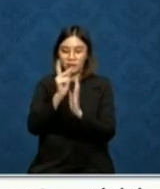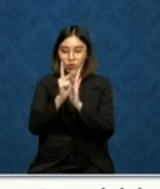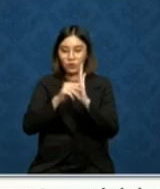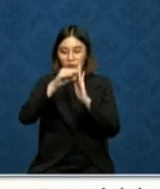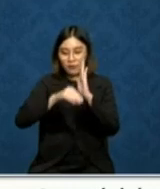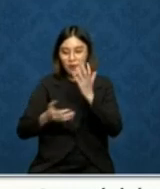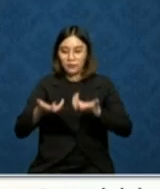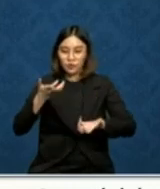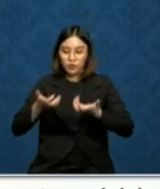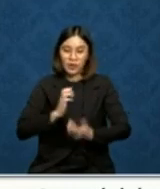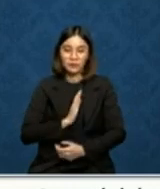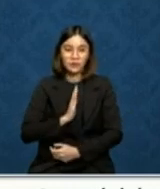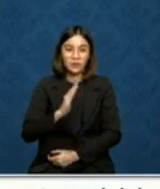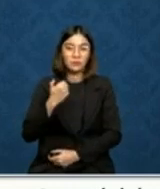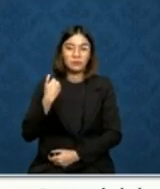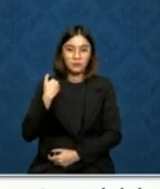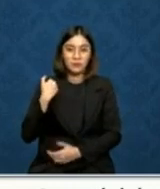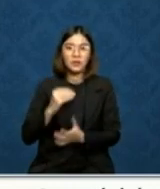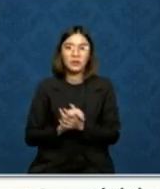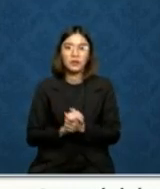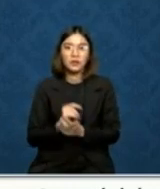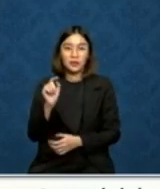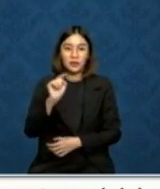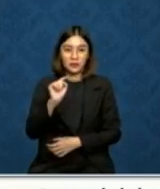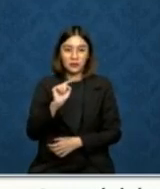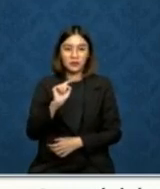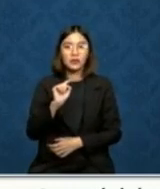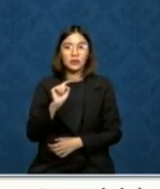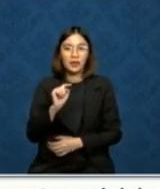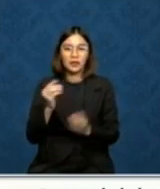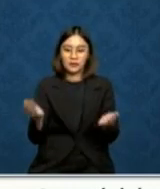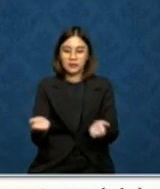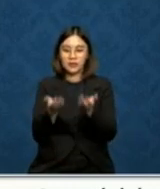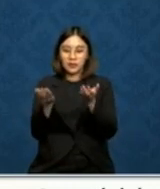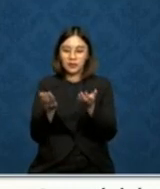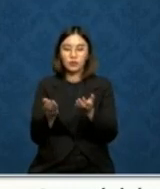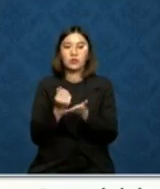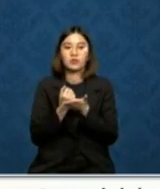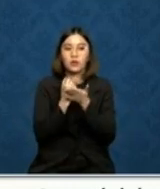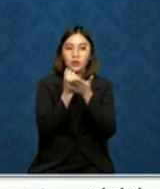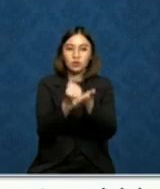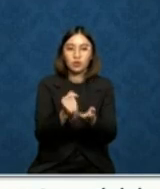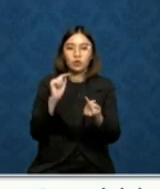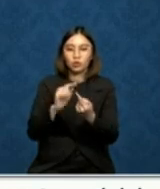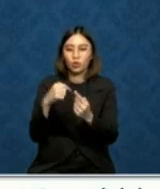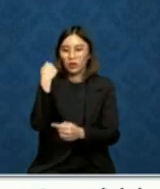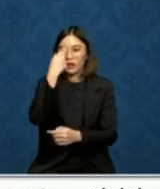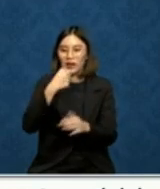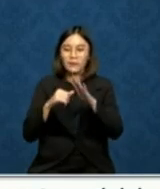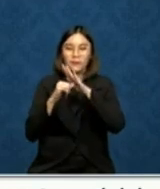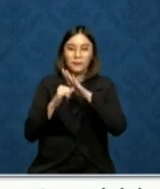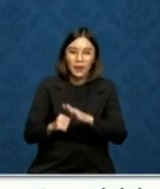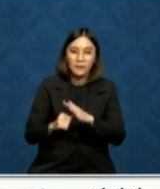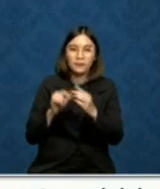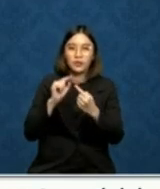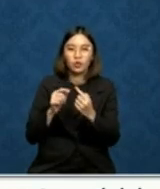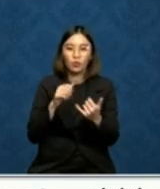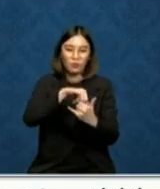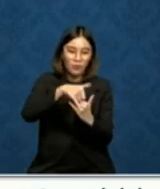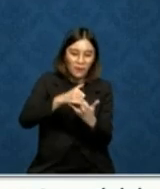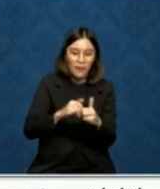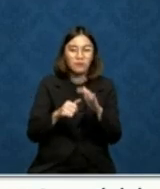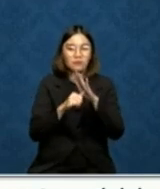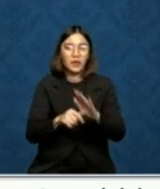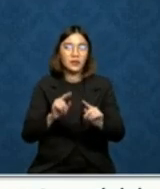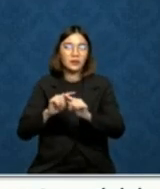ยุติธรรมรวมทั้งควรมีการสนับสนุนให้ความช่วยเหลือแก่ผู้ที่ตกเป็นเหยื่อของการคุกคามทางเพ